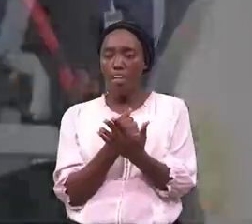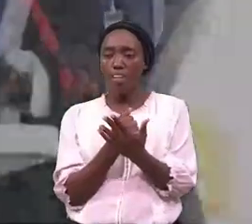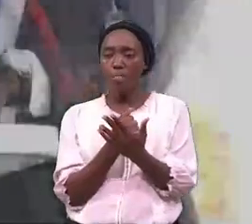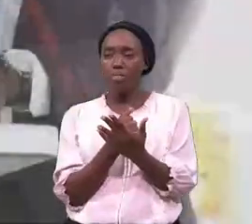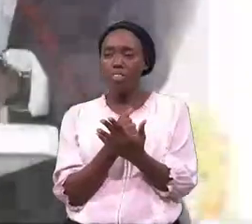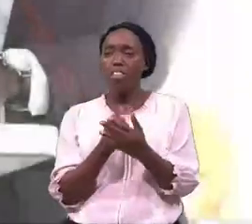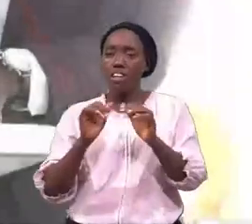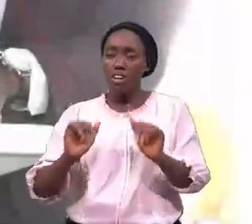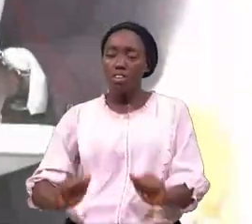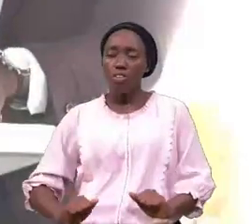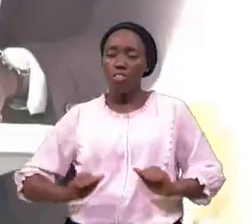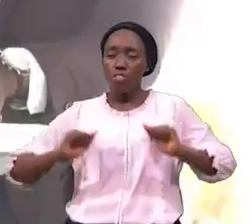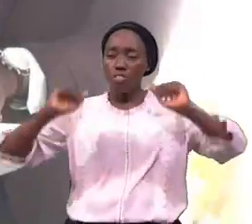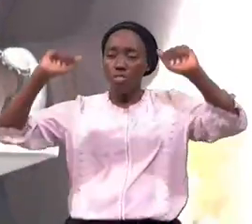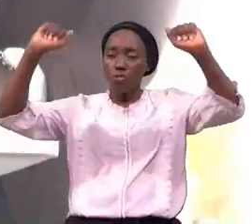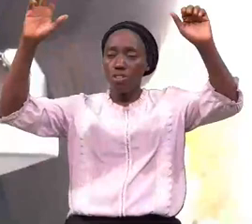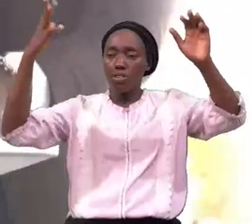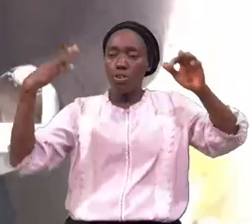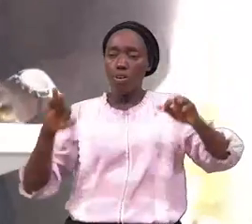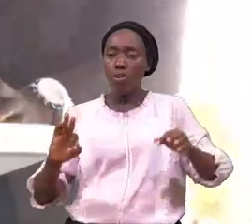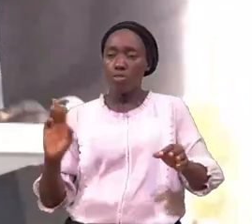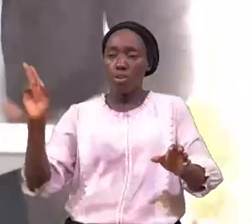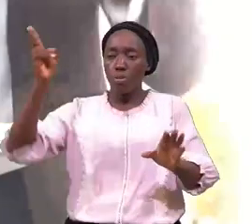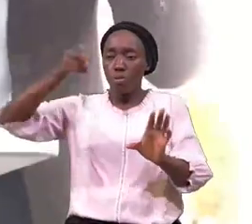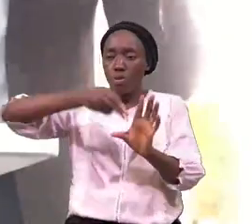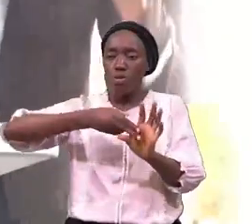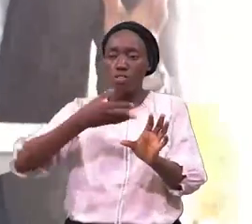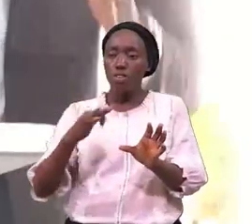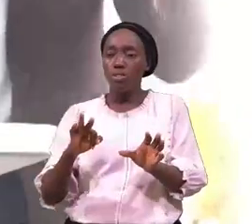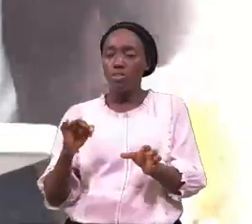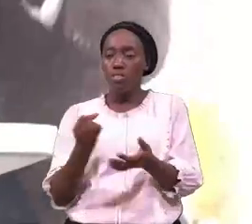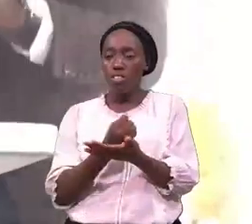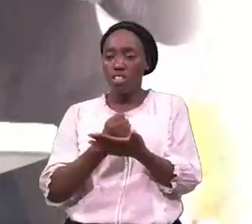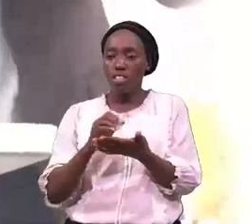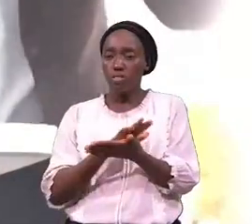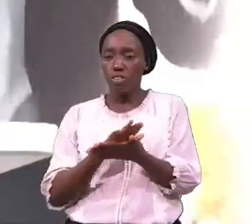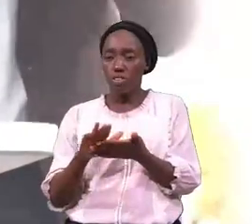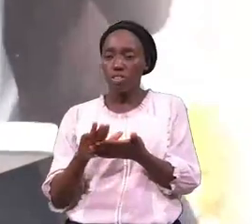La consécration des participants à la grâce de la sanctification.